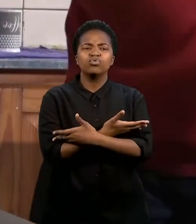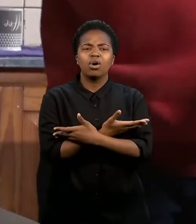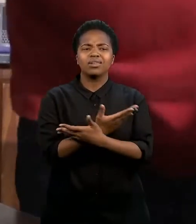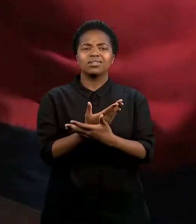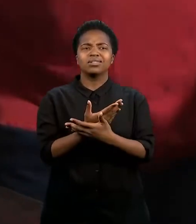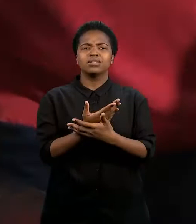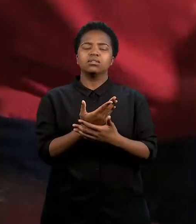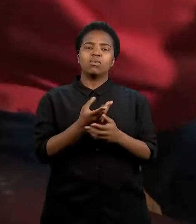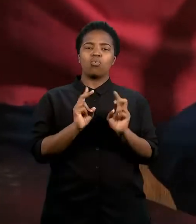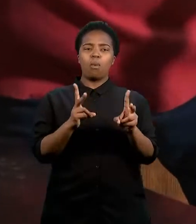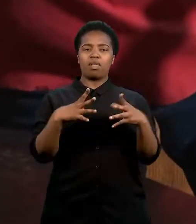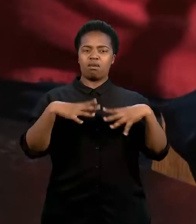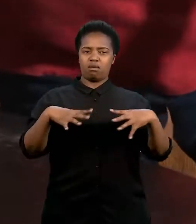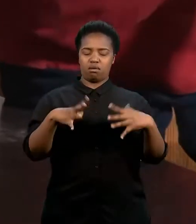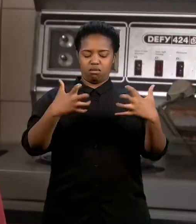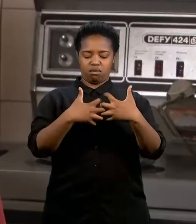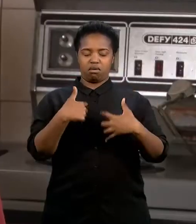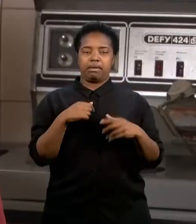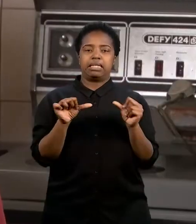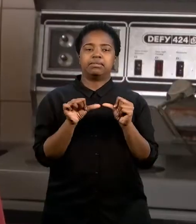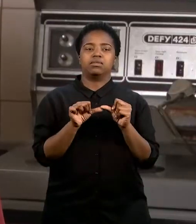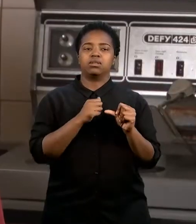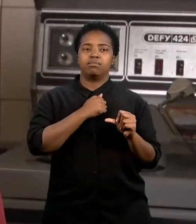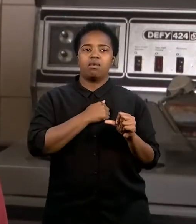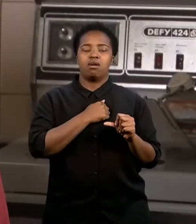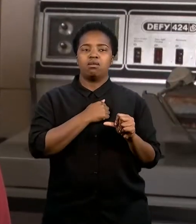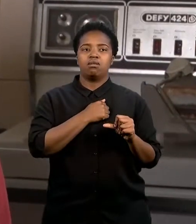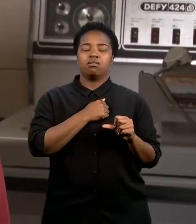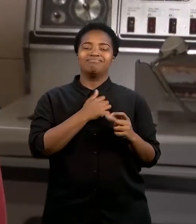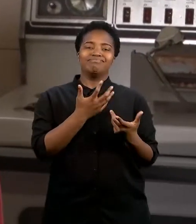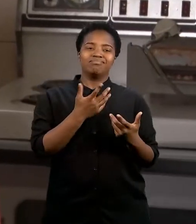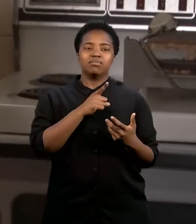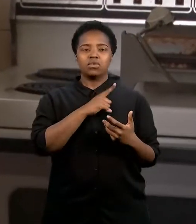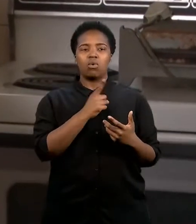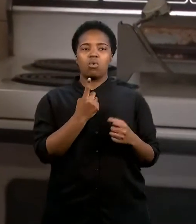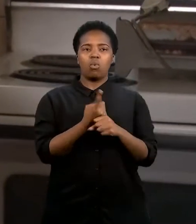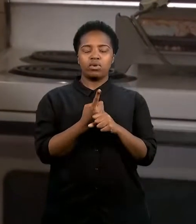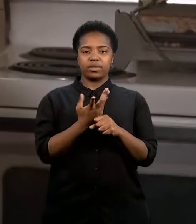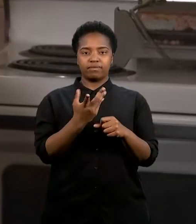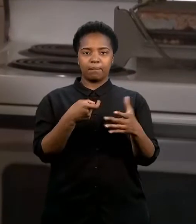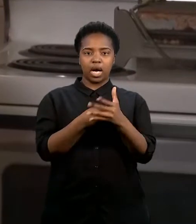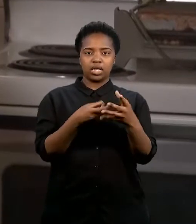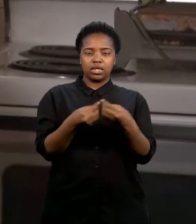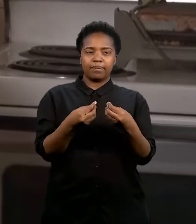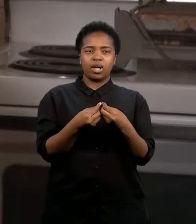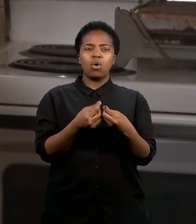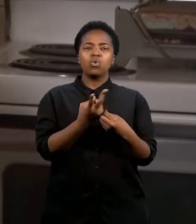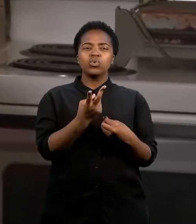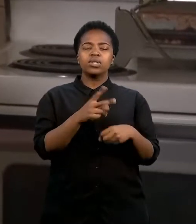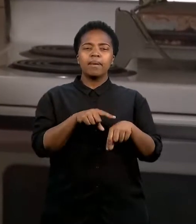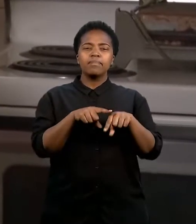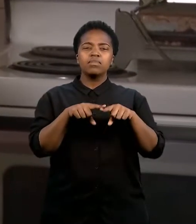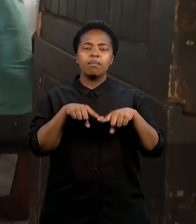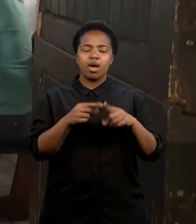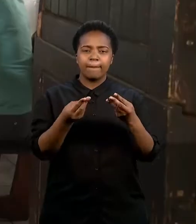T-shirts en T-shirts toe. Maar ook weer eens moet ek groter size kry, want dit moet aanpas by die arms, want hulle is keer maklik